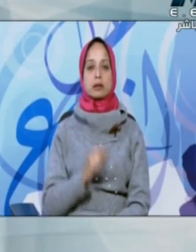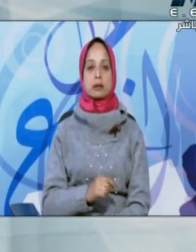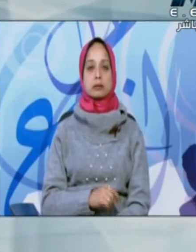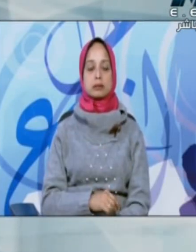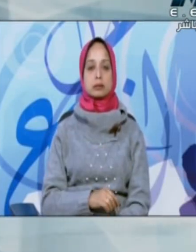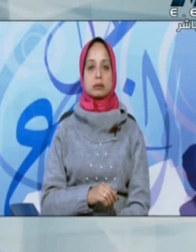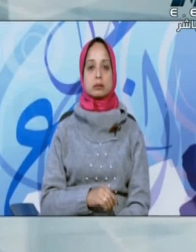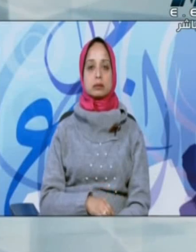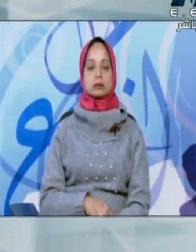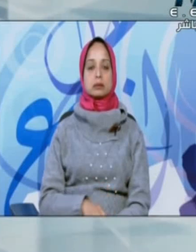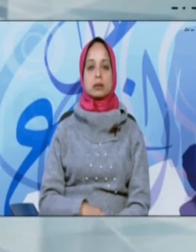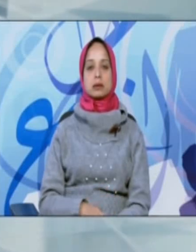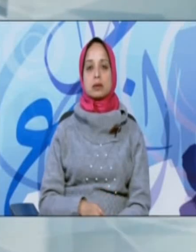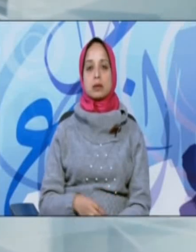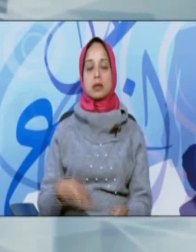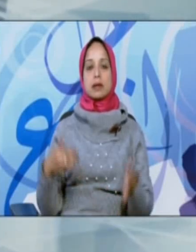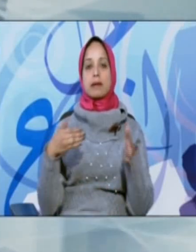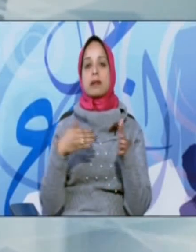انهاء